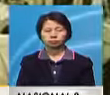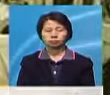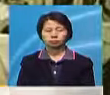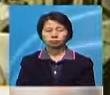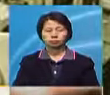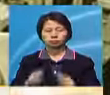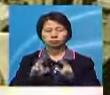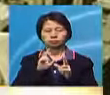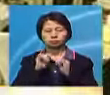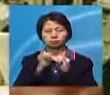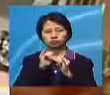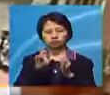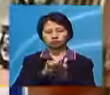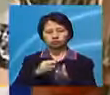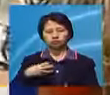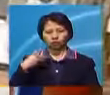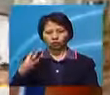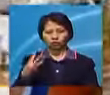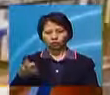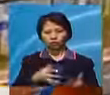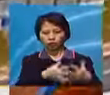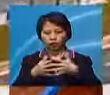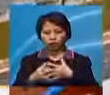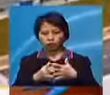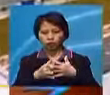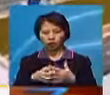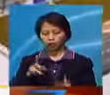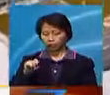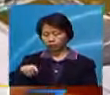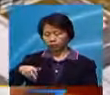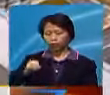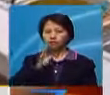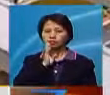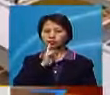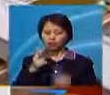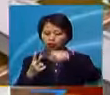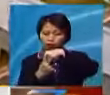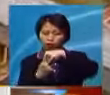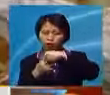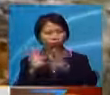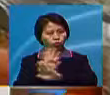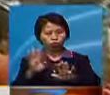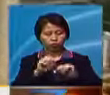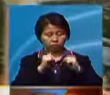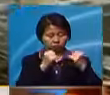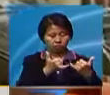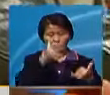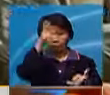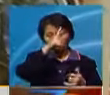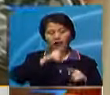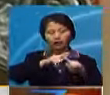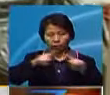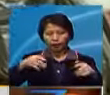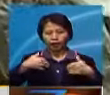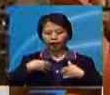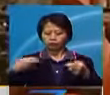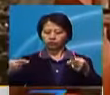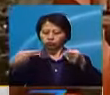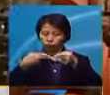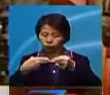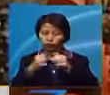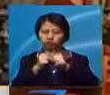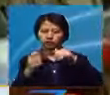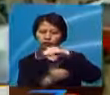Pada sidang media di Washington, Datuk Seri Dr. Ahmad Zahid berkata, walaupun Proton bukan syarikat kerajaan, namun ia mempunyai hubungan